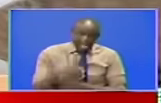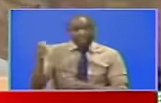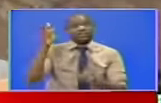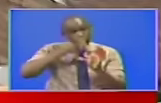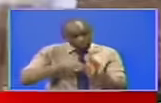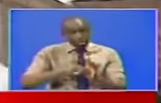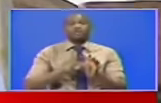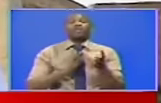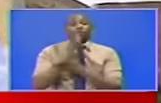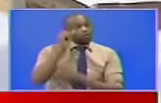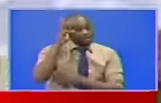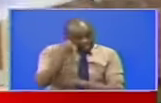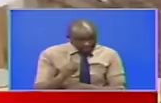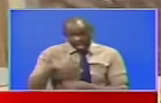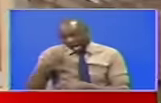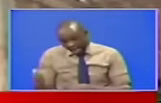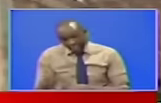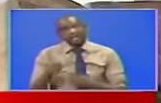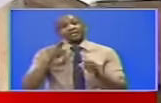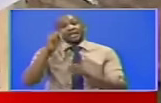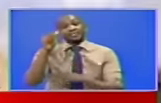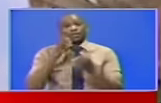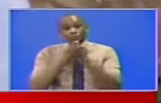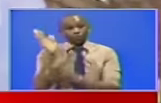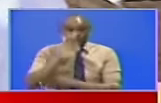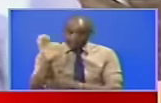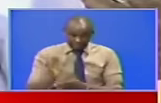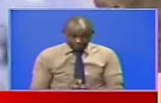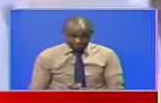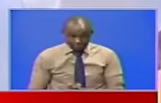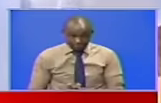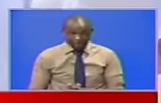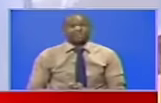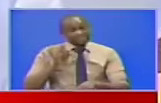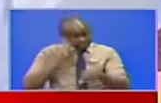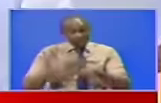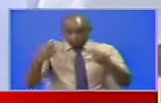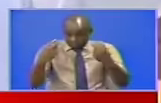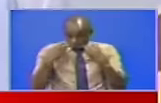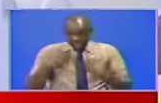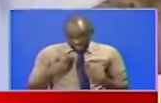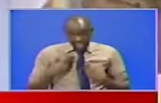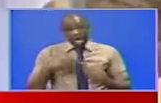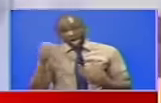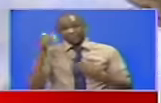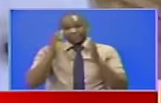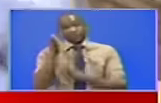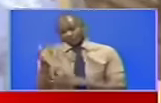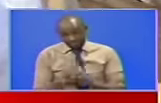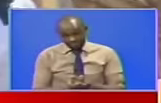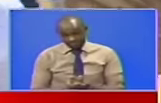NASA kupitia ODM, wengine waingie kwa NASA kupitia Wiper. Na mkimeona rafiki mwingine anaitwa Mpuru